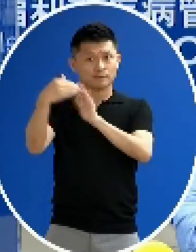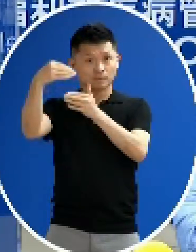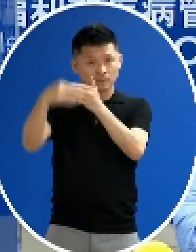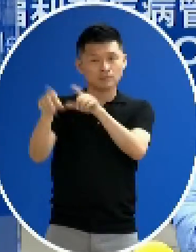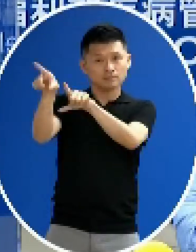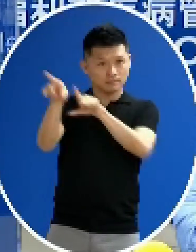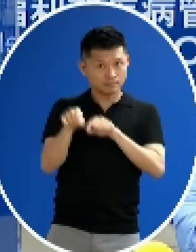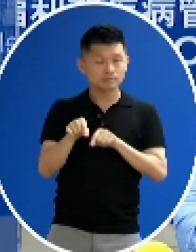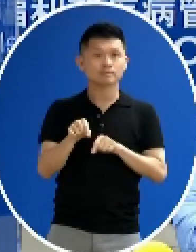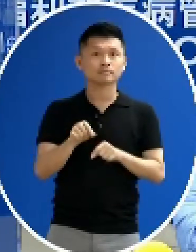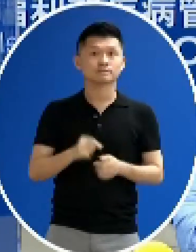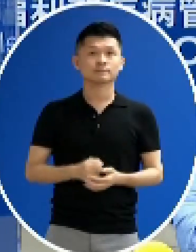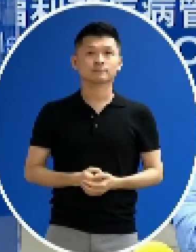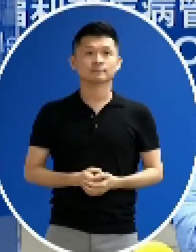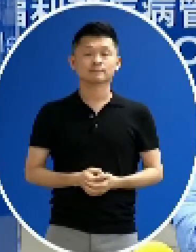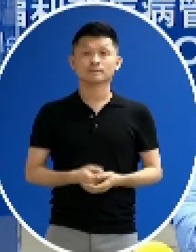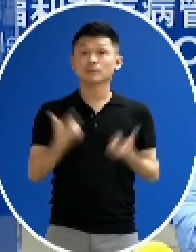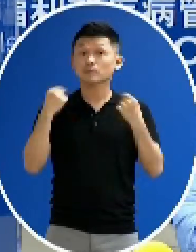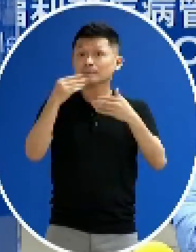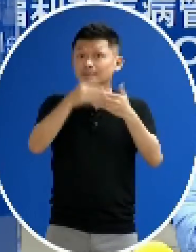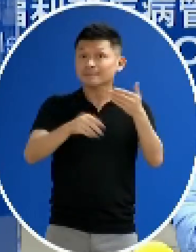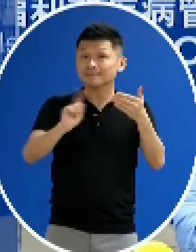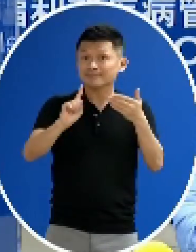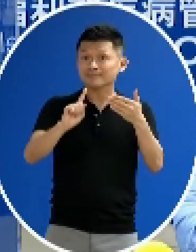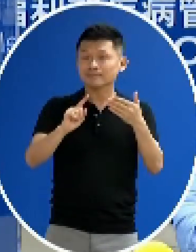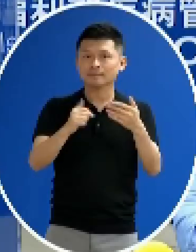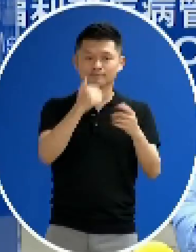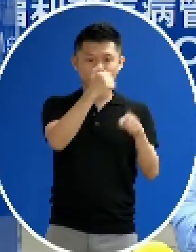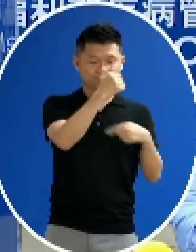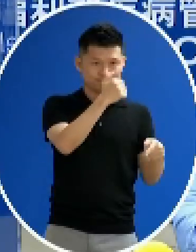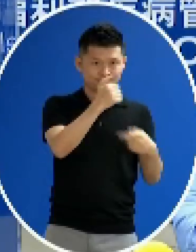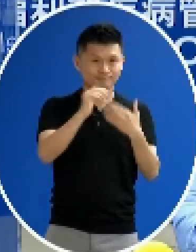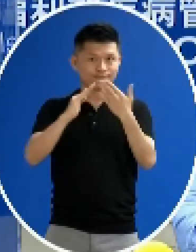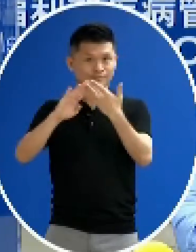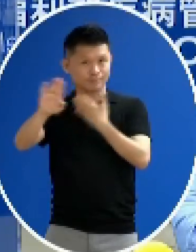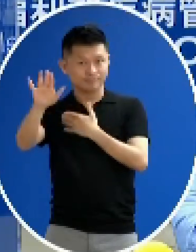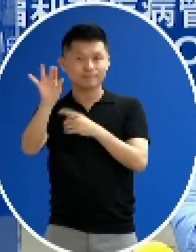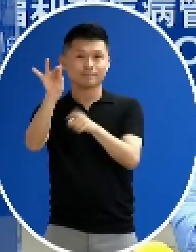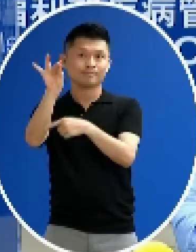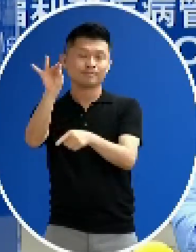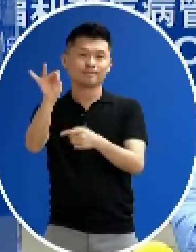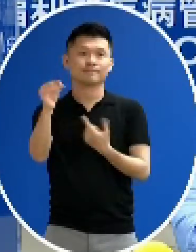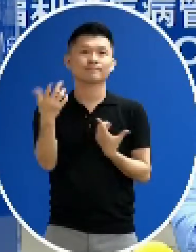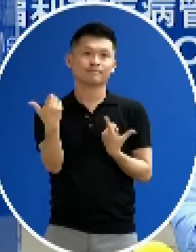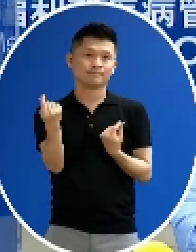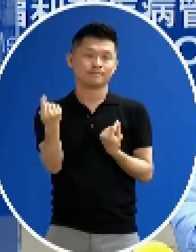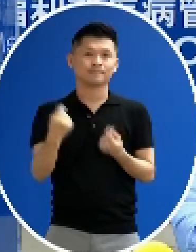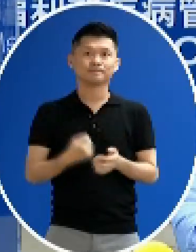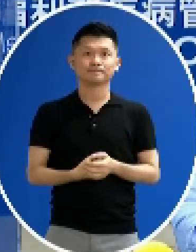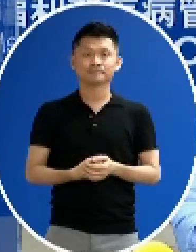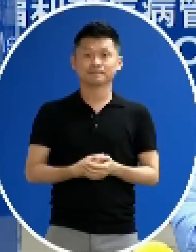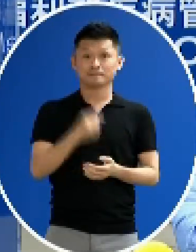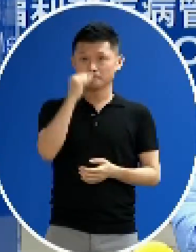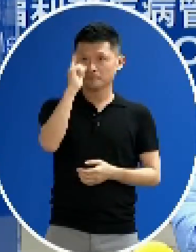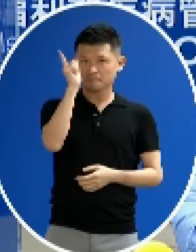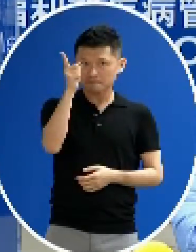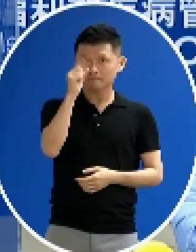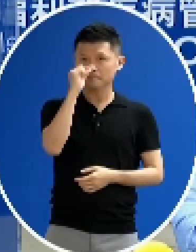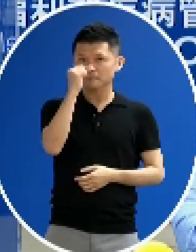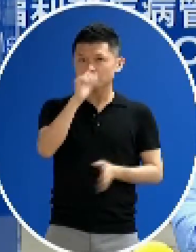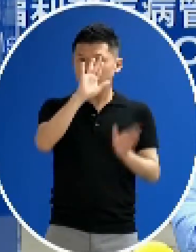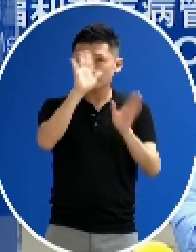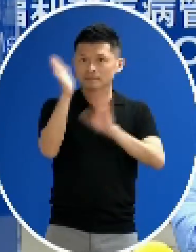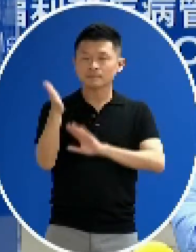的处理，那原则还是以50、100哈这样做一个规范，当然有一些特殊的情况，那